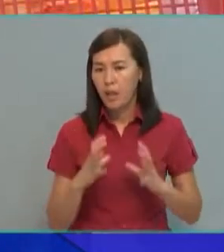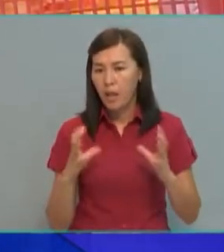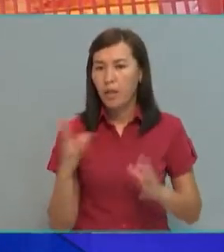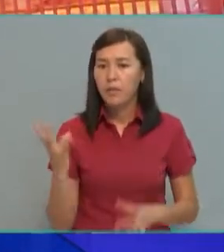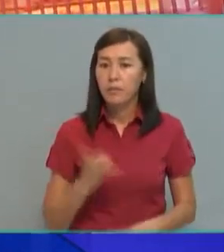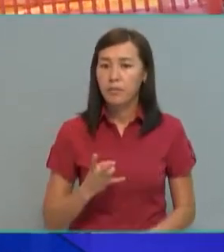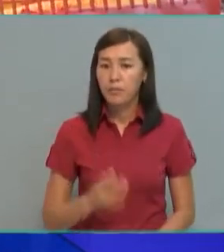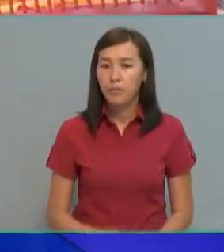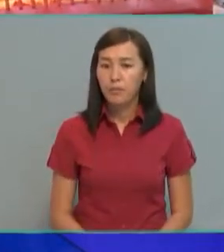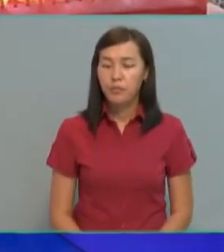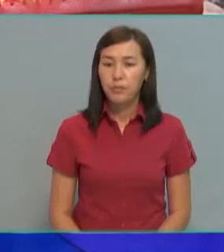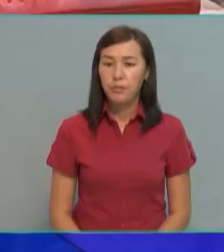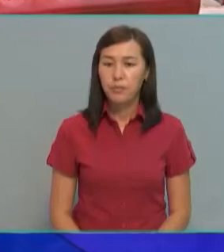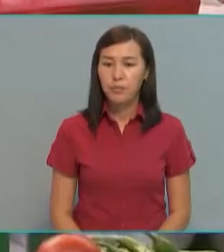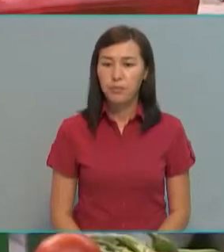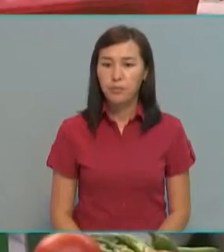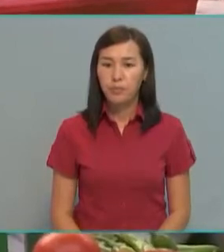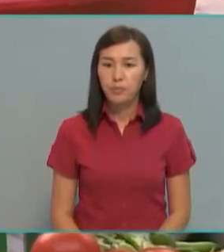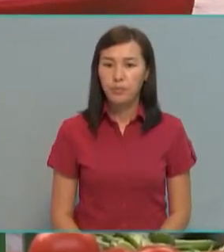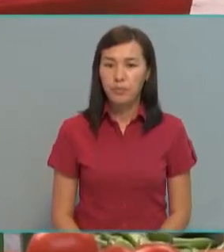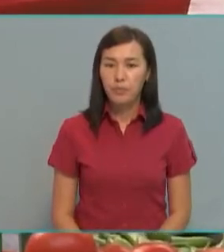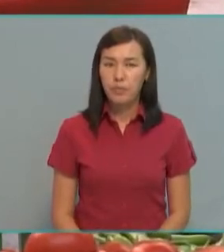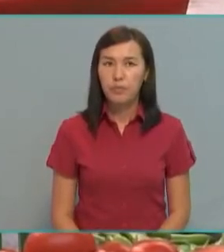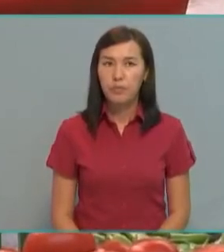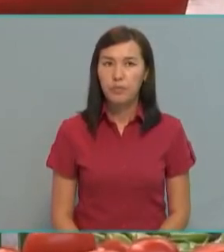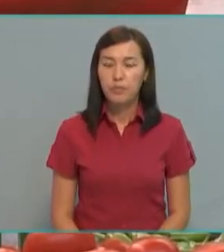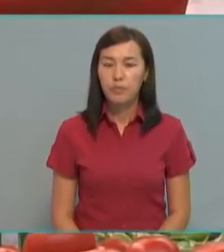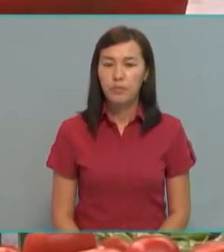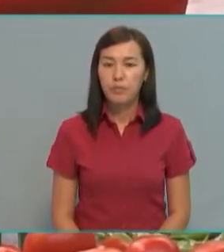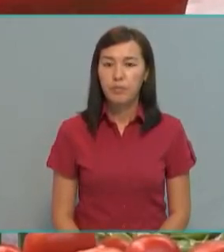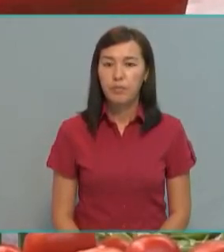Нұрсұлтан Мұхамеджан, Абай Құралбаев, Талғат Телеубеков, Гүлмаржан Молдадос, жаңалықтар.